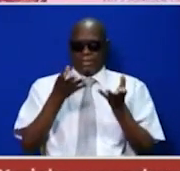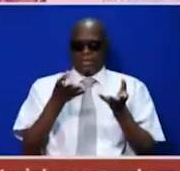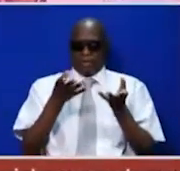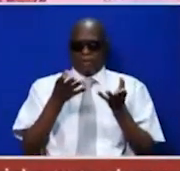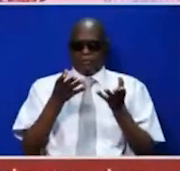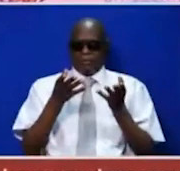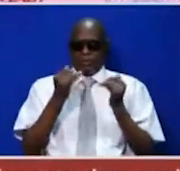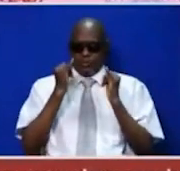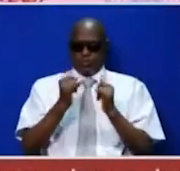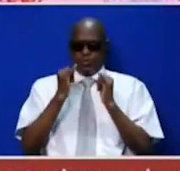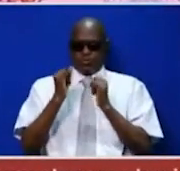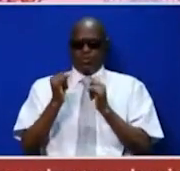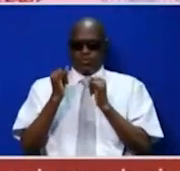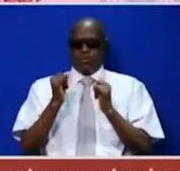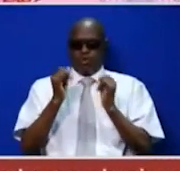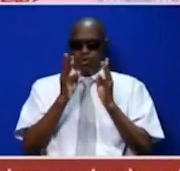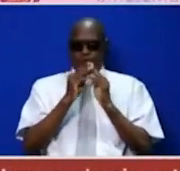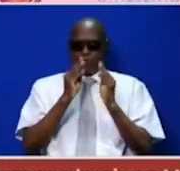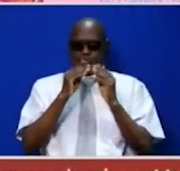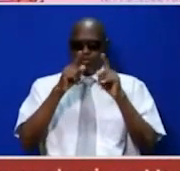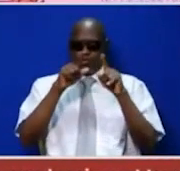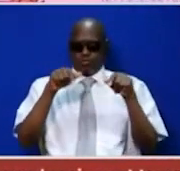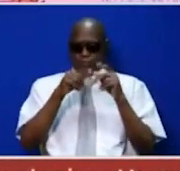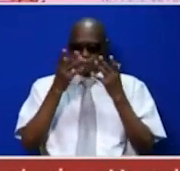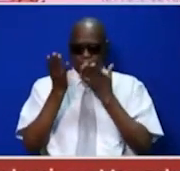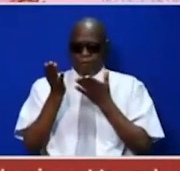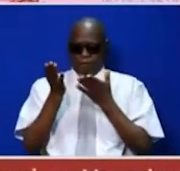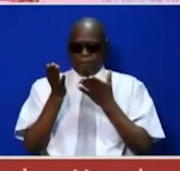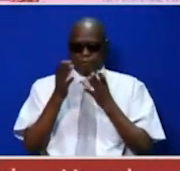art, conference rooms,